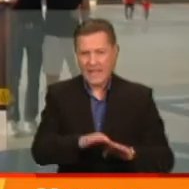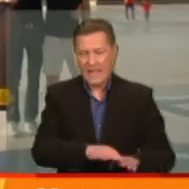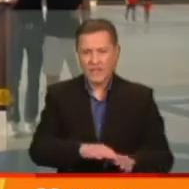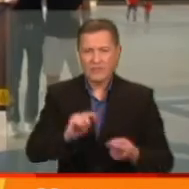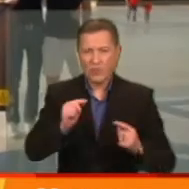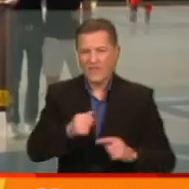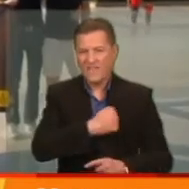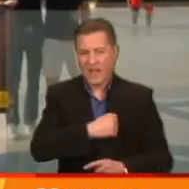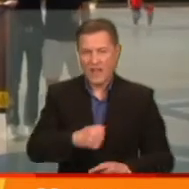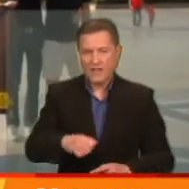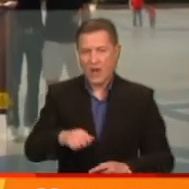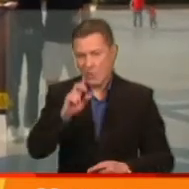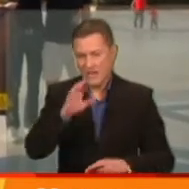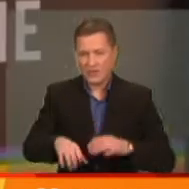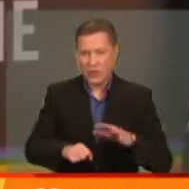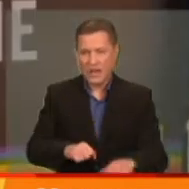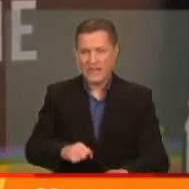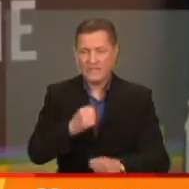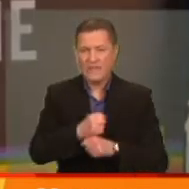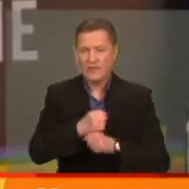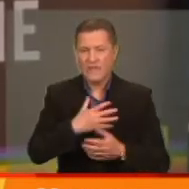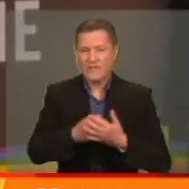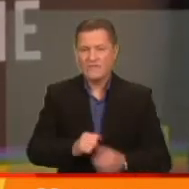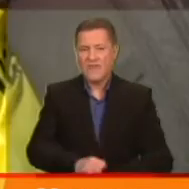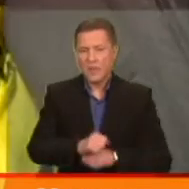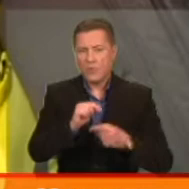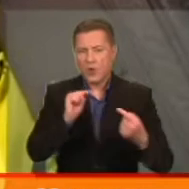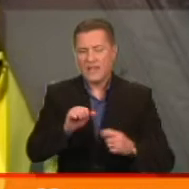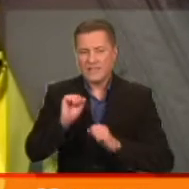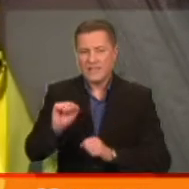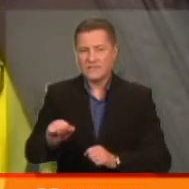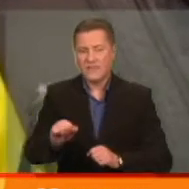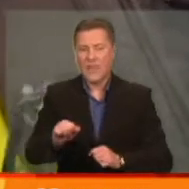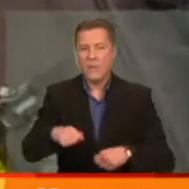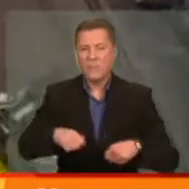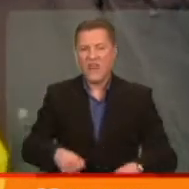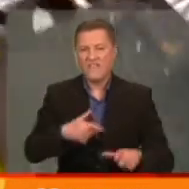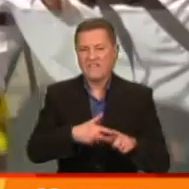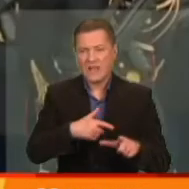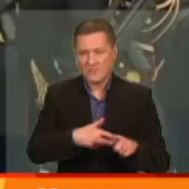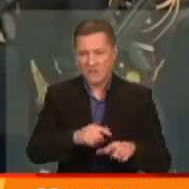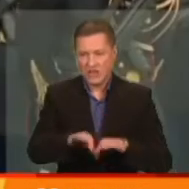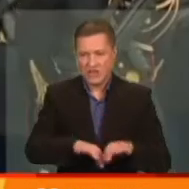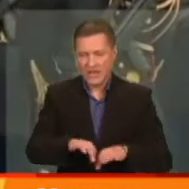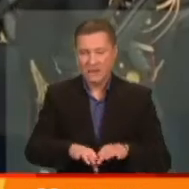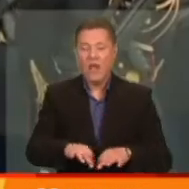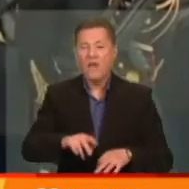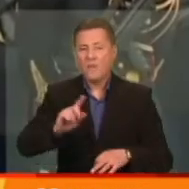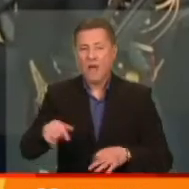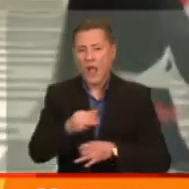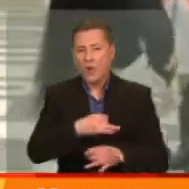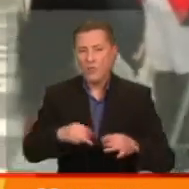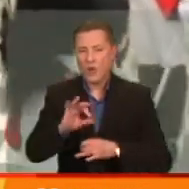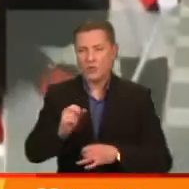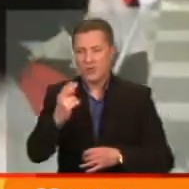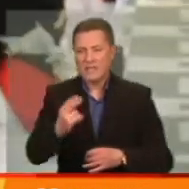агресії. Там само влаштували свій протест і захисники прав секс-меншин. Вони вимагають від Макрона обговорити з Путіним